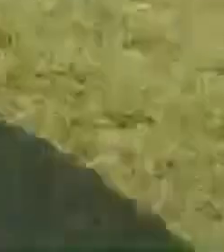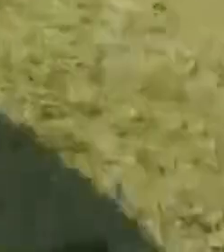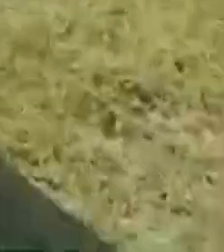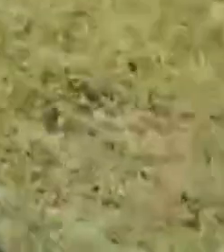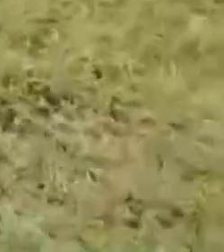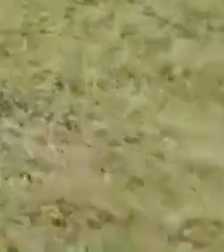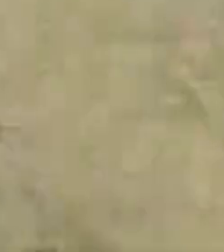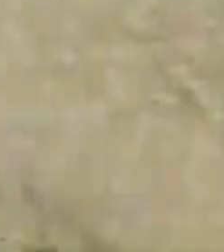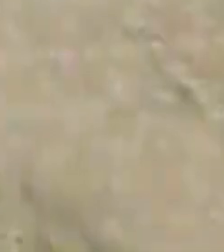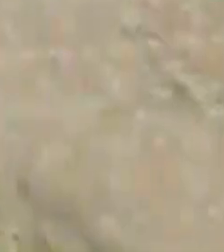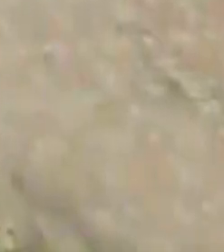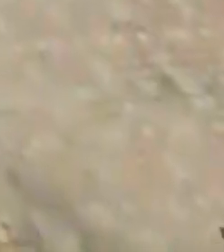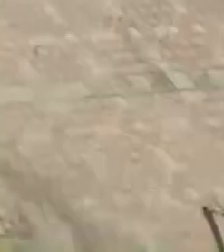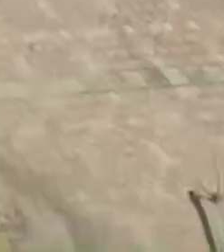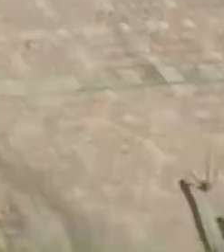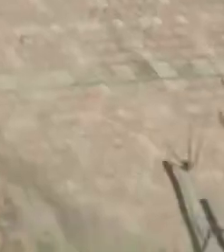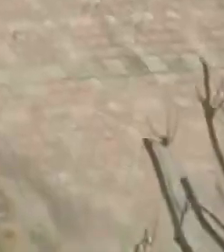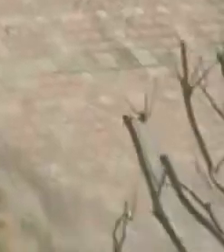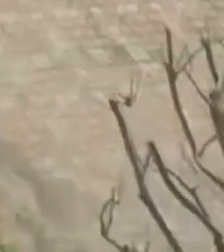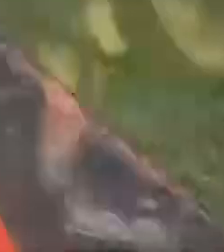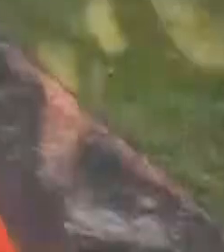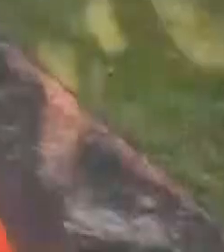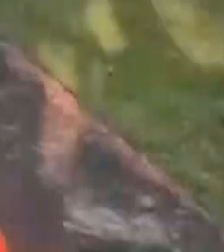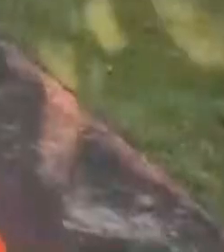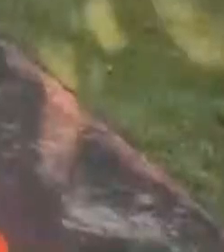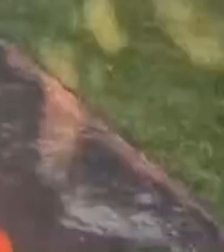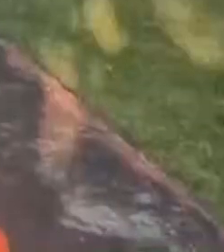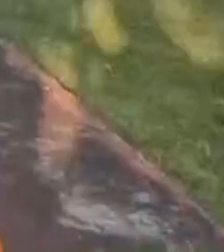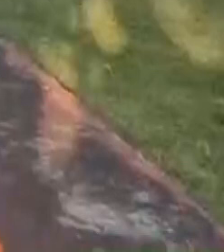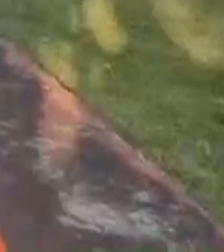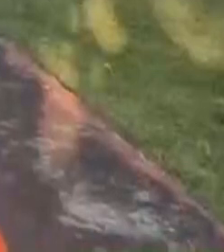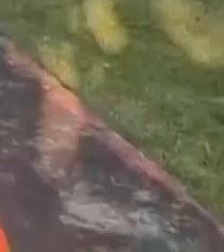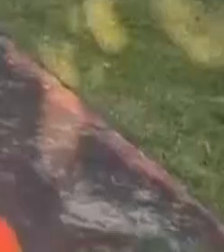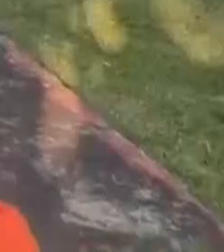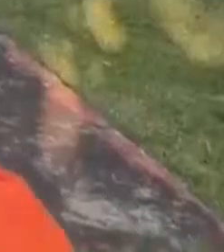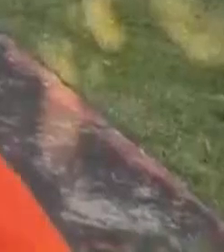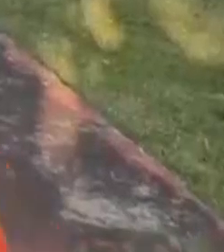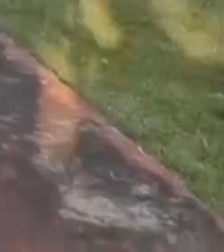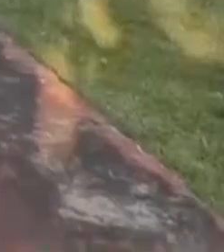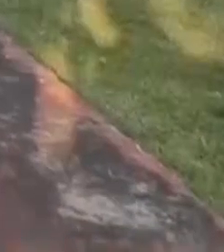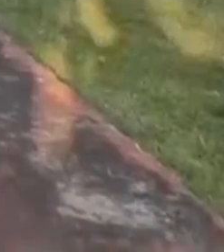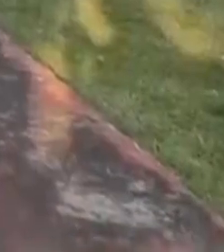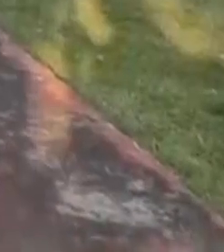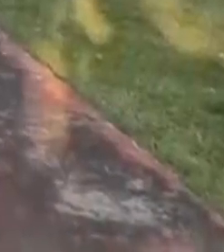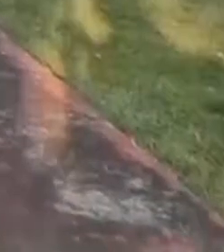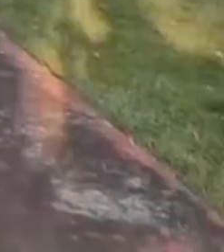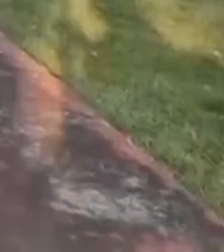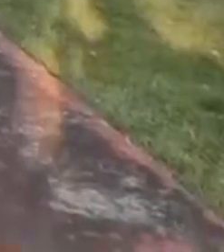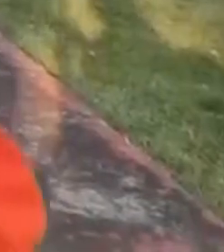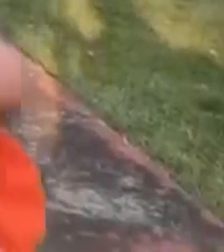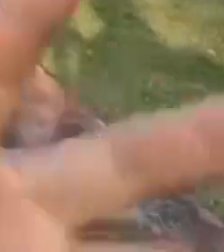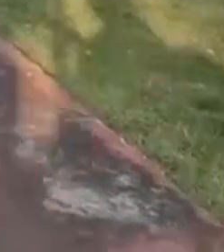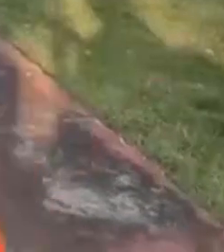เร็วครับเร็วครับเร็วครับเร็วครับเร็วครับเร็วครับเร็วครับเร็วครับเร็วครับเร็วครับเร็วคร ับเร็วครับเร็วครับเร็วครับเร็วครับเร็วครับลงพื้นที่ทำเรื่องจิตอาสา